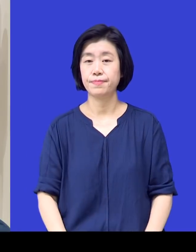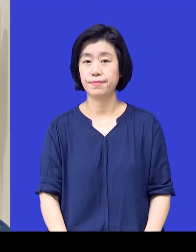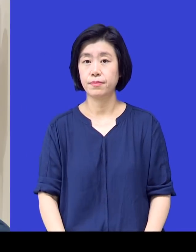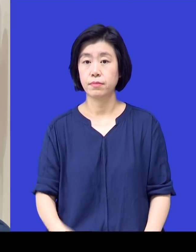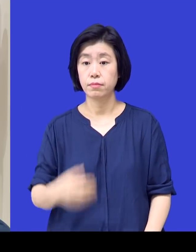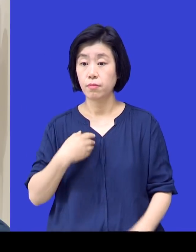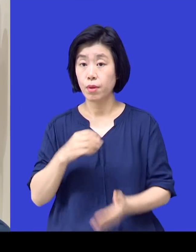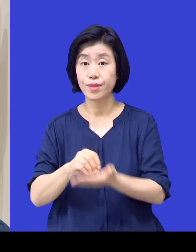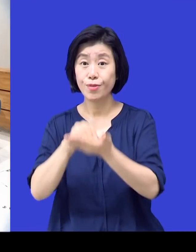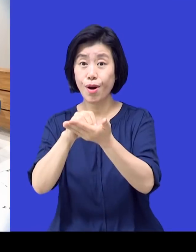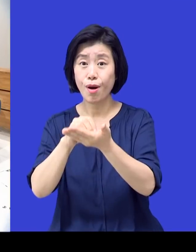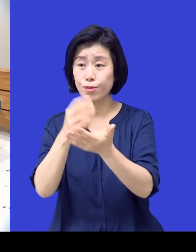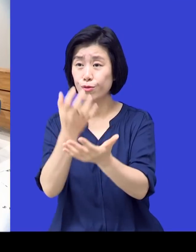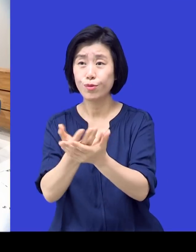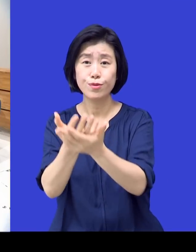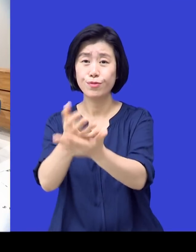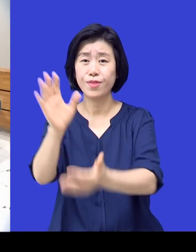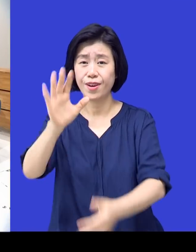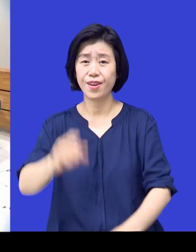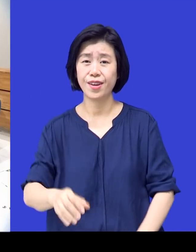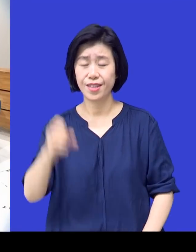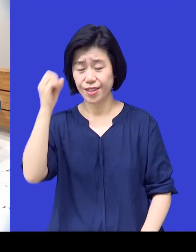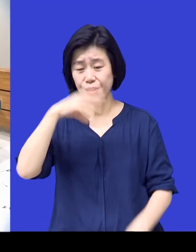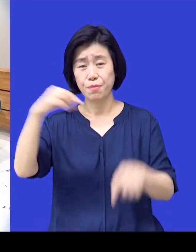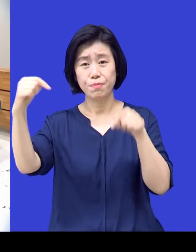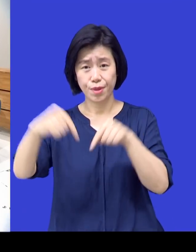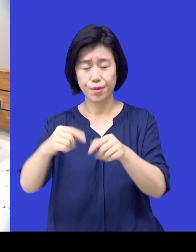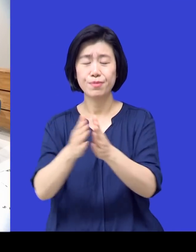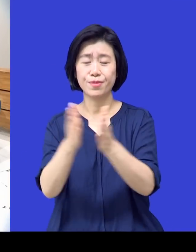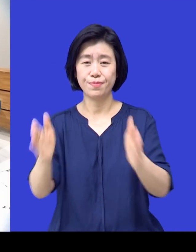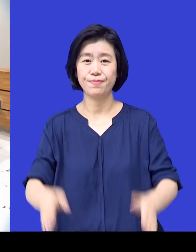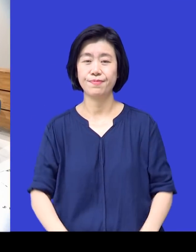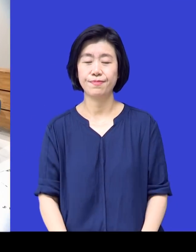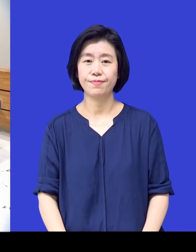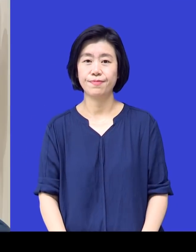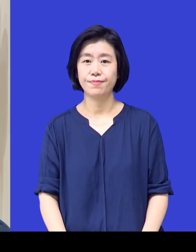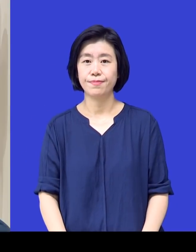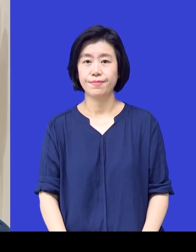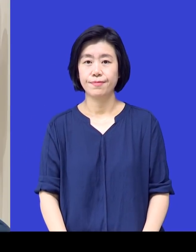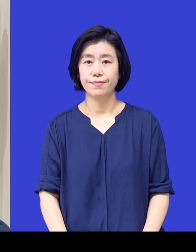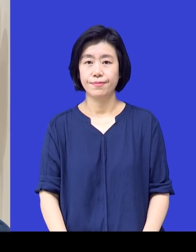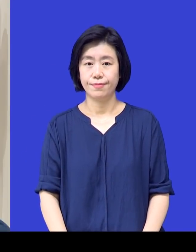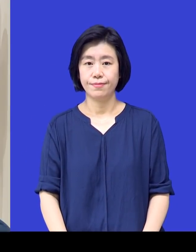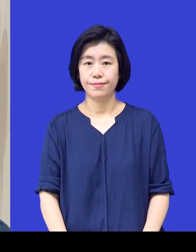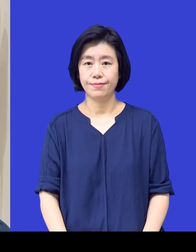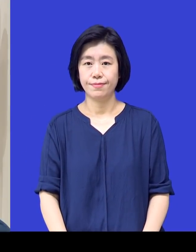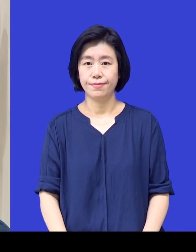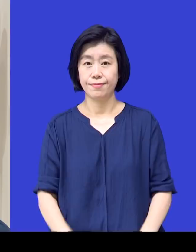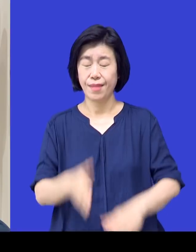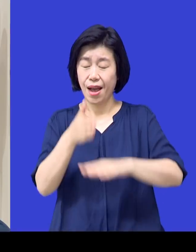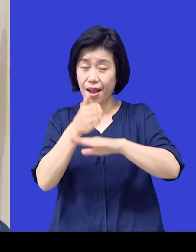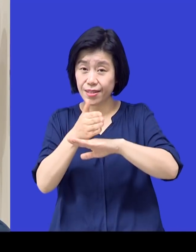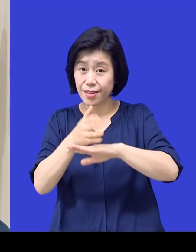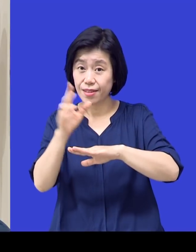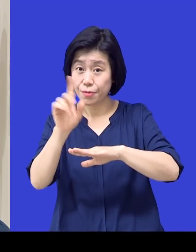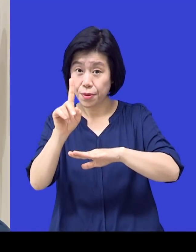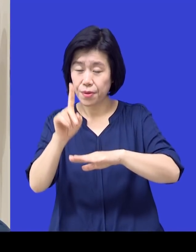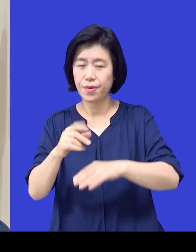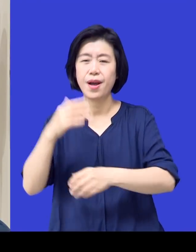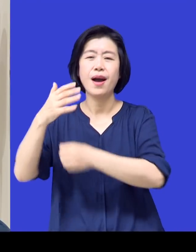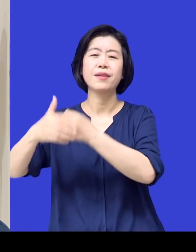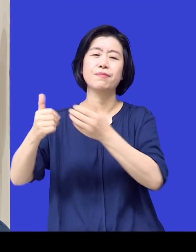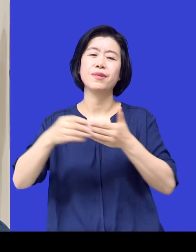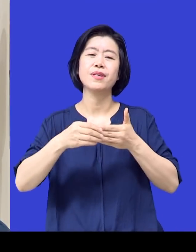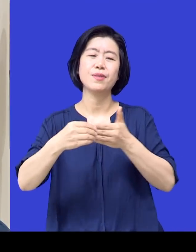지원서를 낸 적도 없어요. 그냥 면접부터 시작했어요. 아. 시작을 하고 감사하게도 하나님이 인도하신 게